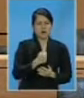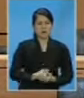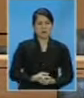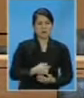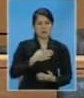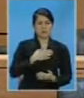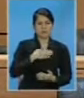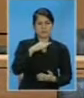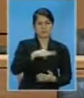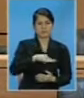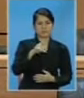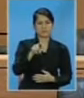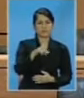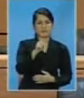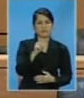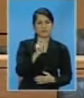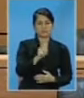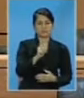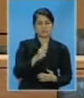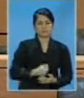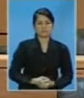สงสัยในการ